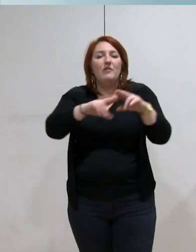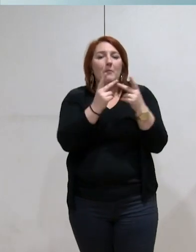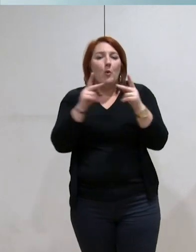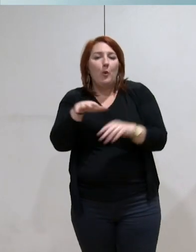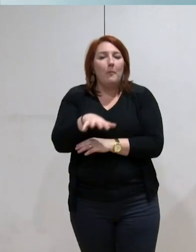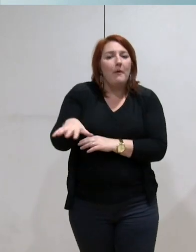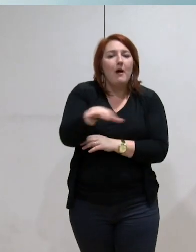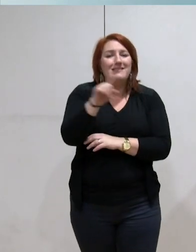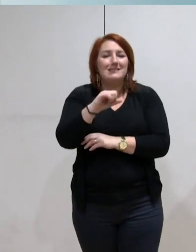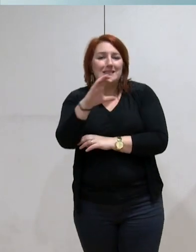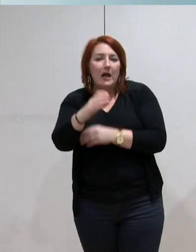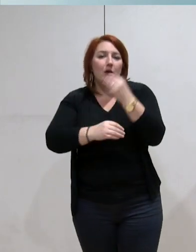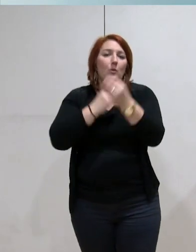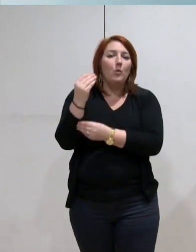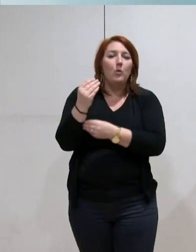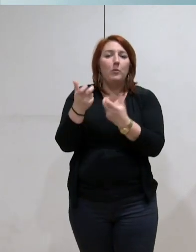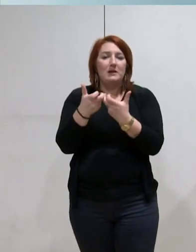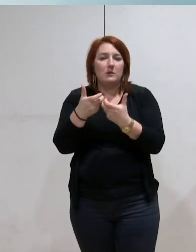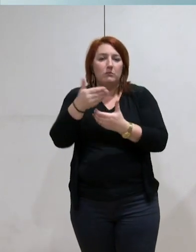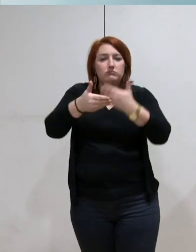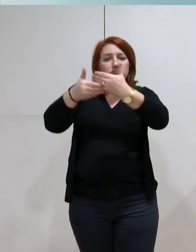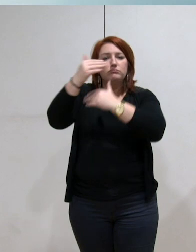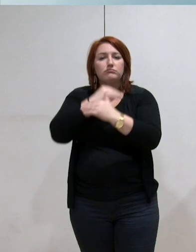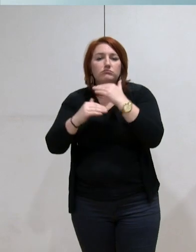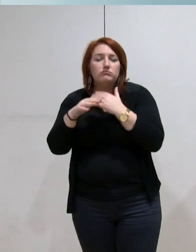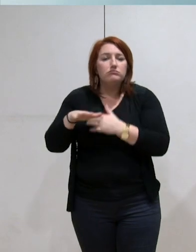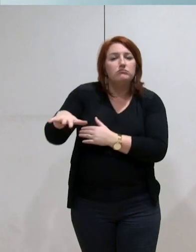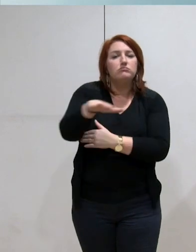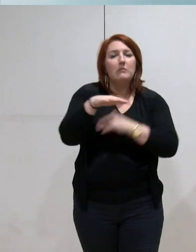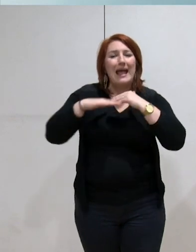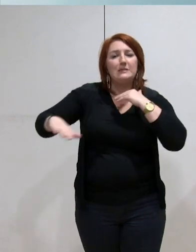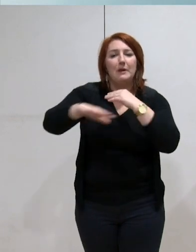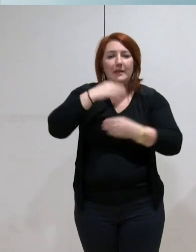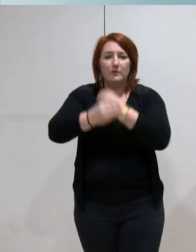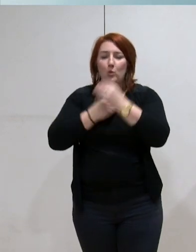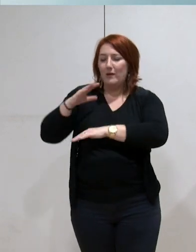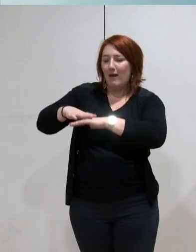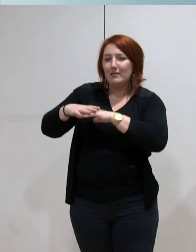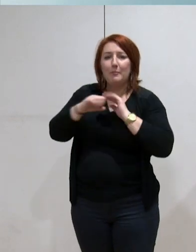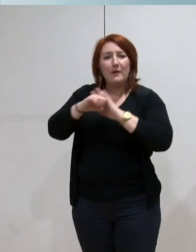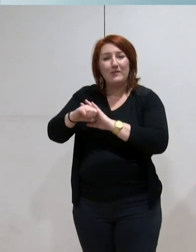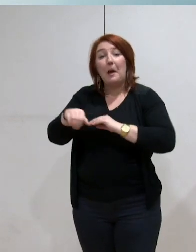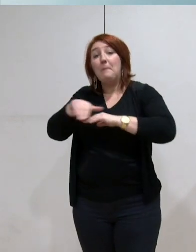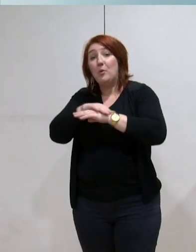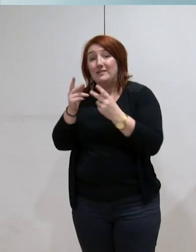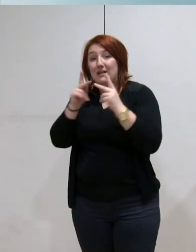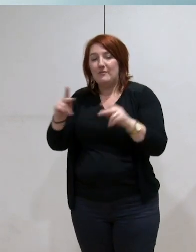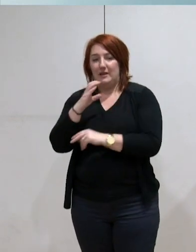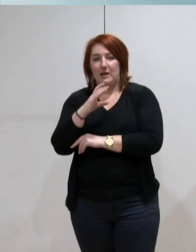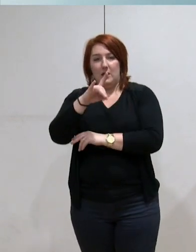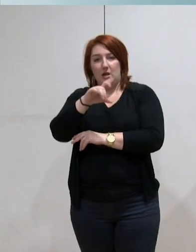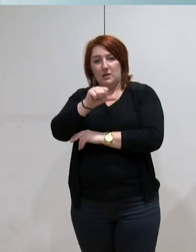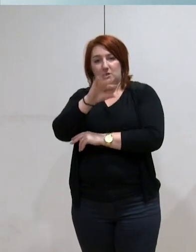des ACS soit pour l'opération d'aménagement de l'ES lade soit dans les quartiers prioritaires de la politique de la ville châelet Mistral